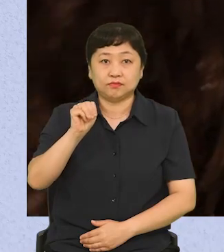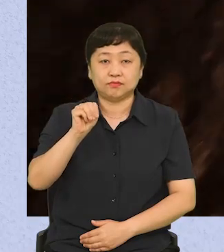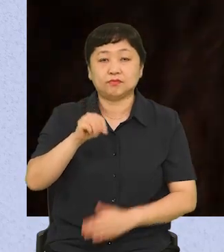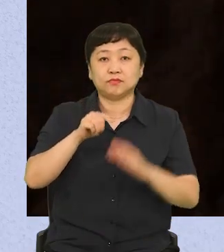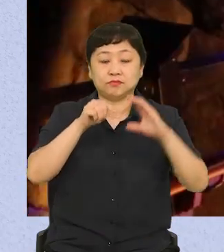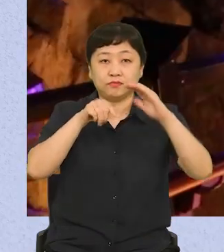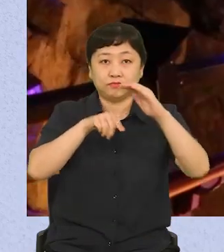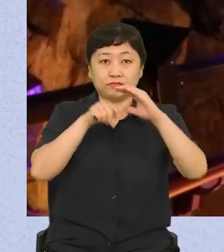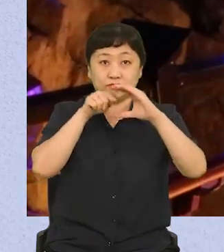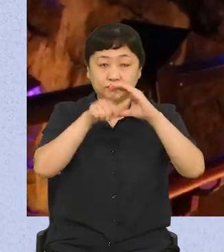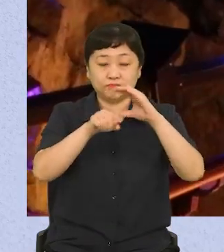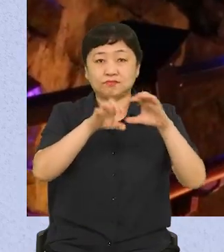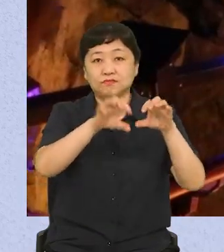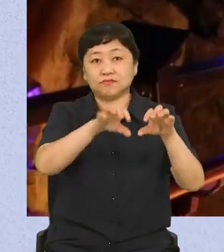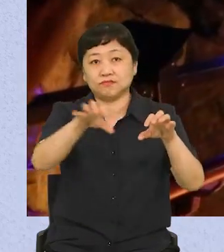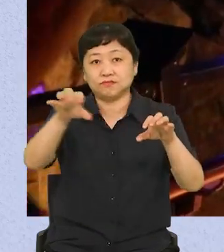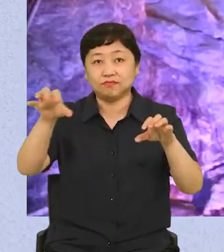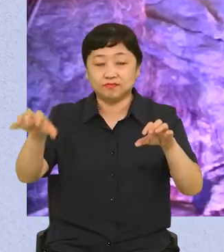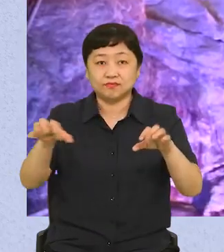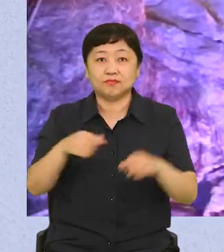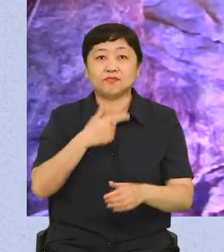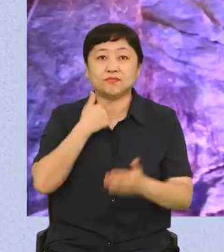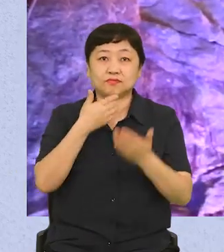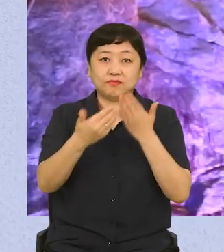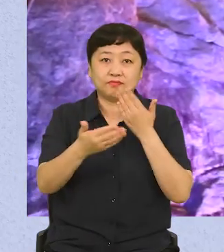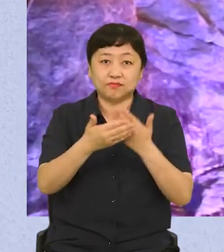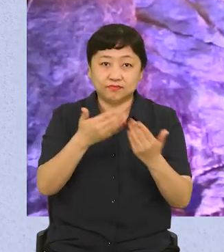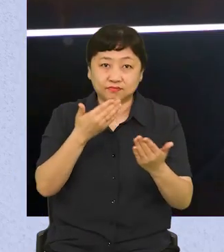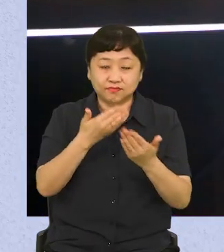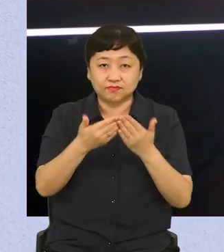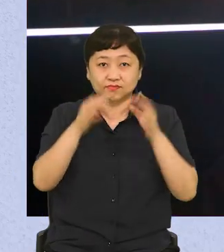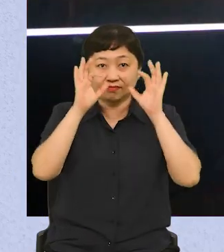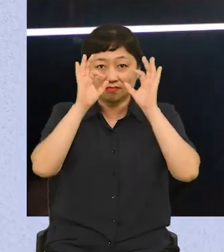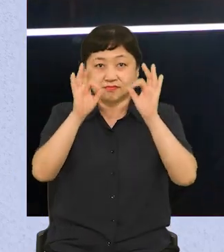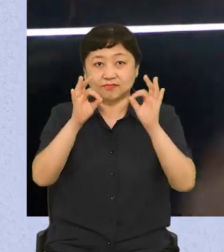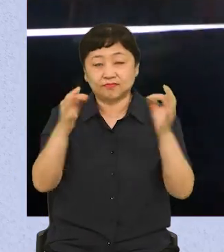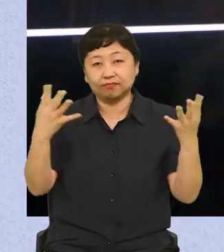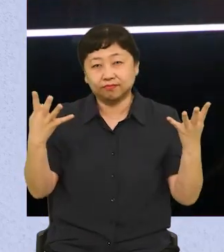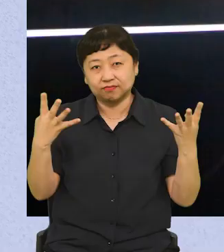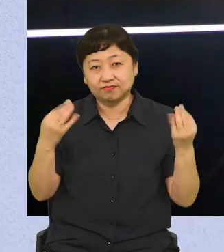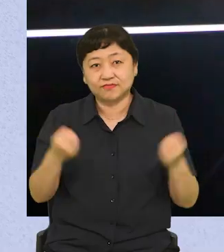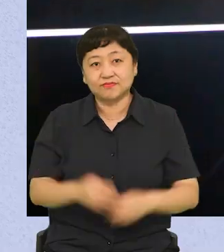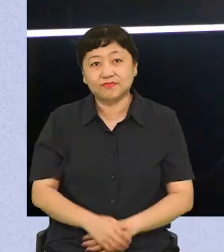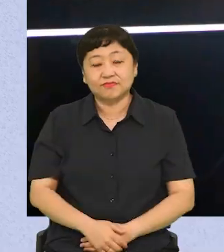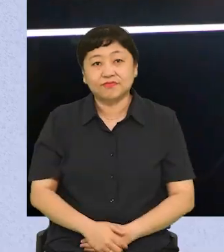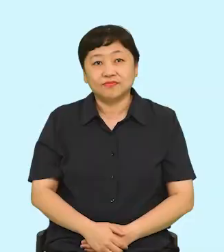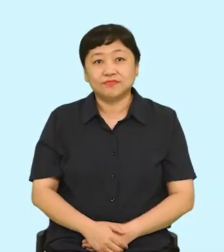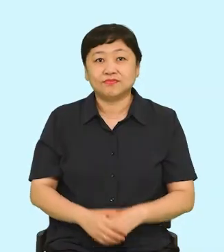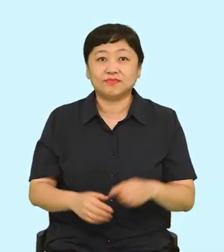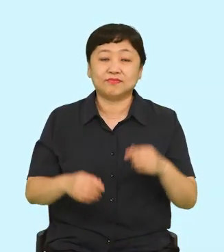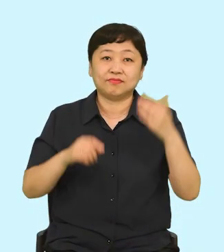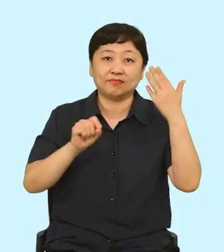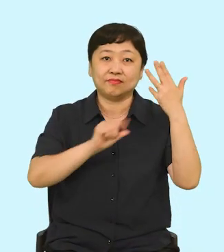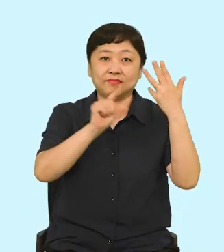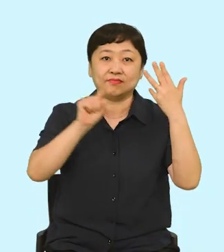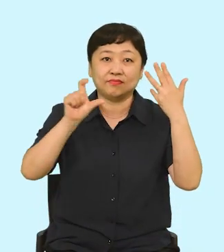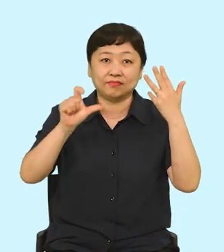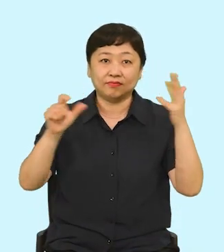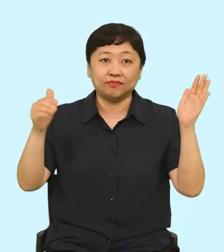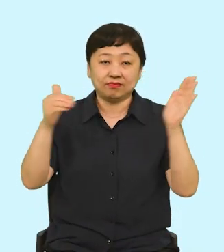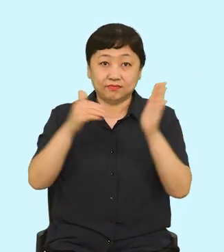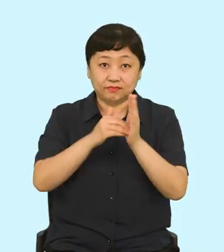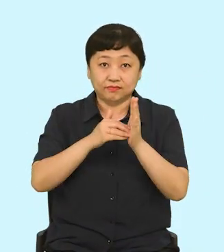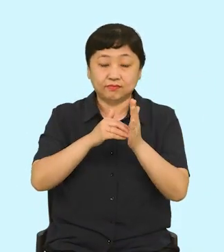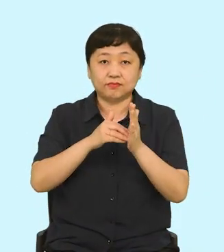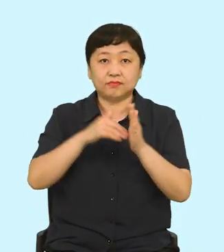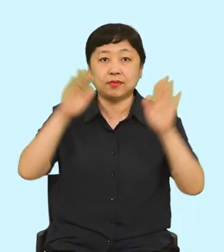이르는 동굴은 발길이 닿는 곳마다 각종 볼거리, 체험거리가 가득합니다. 더불어 8월